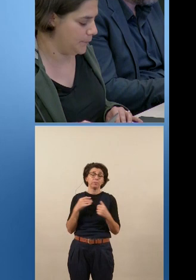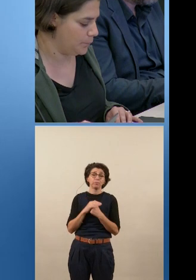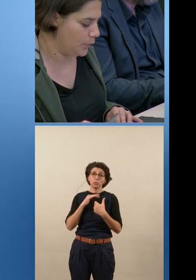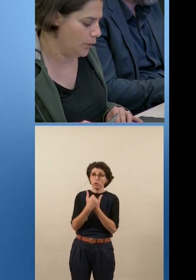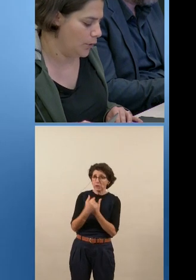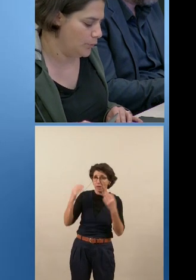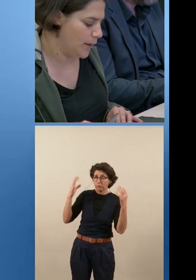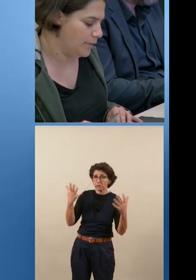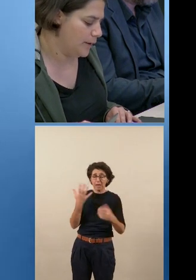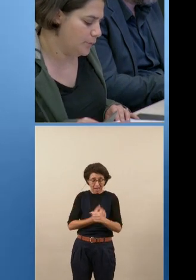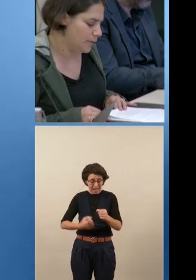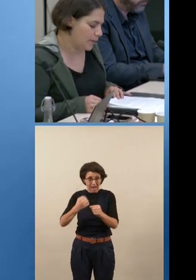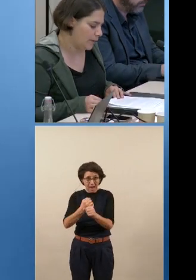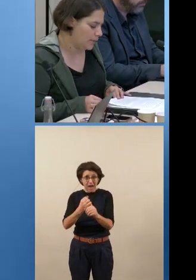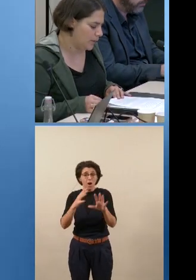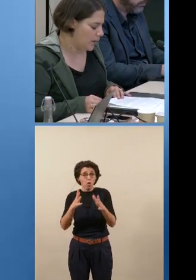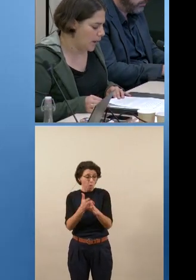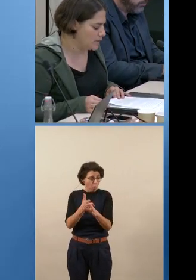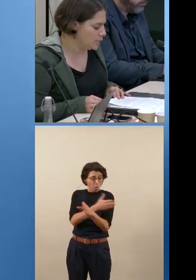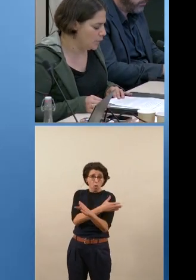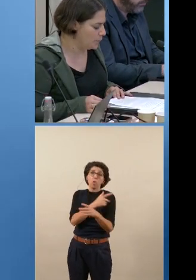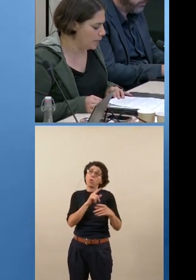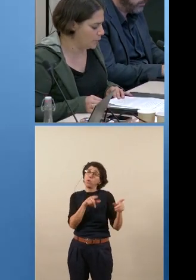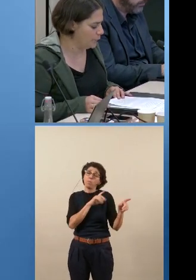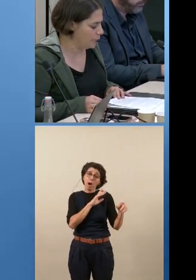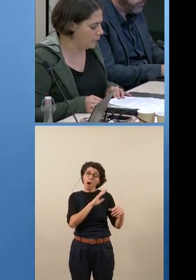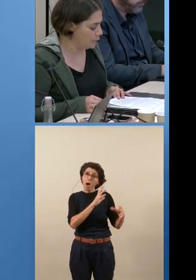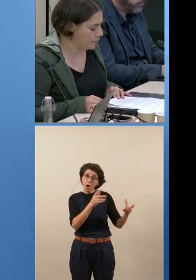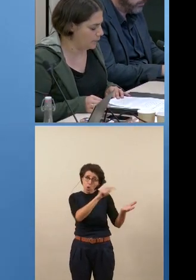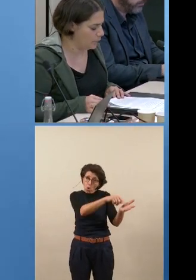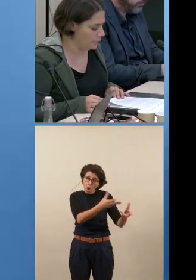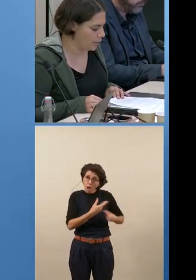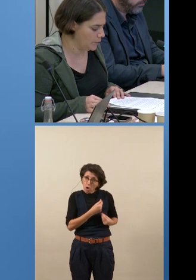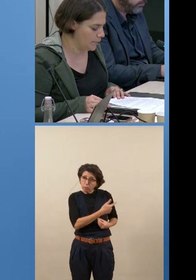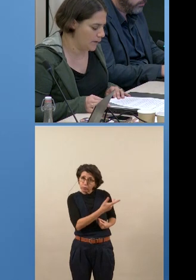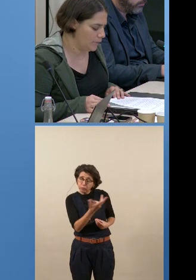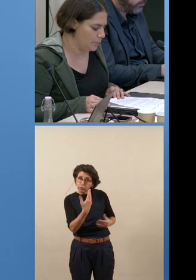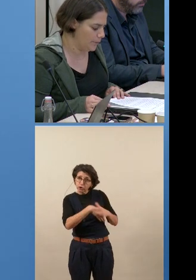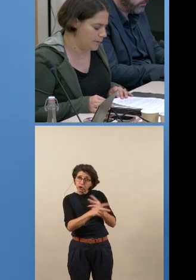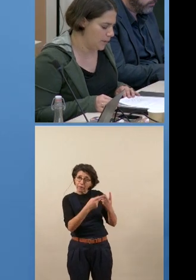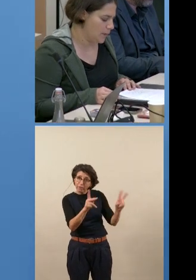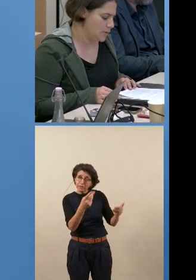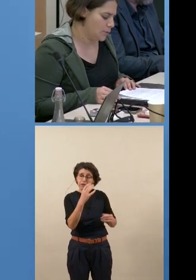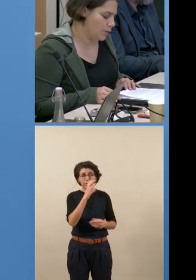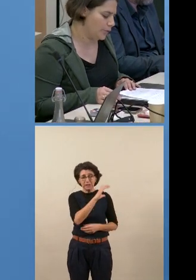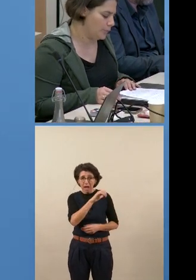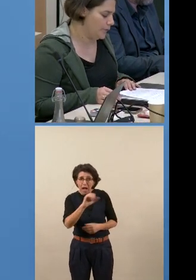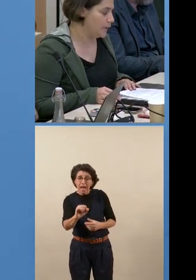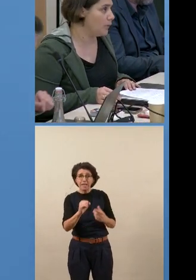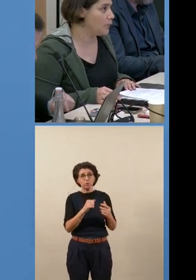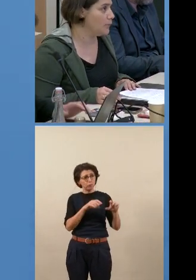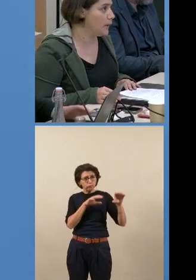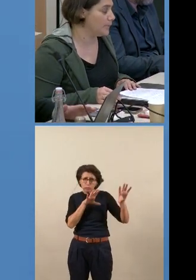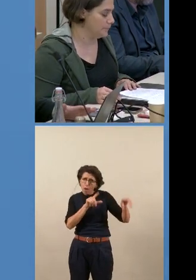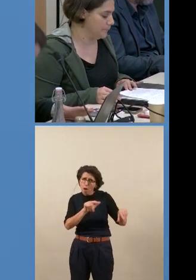et équipement de la ville et du CCAS assurant une présence une présence forte des services publics sur l'ensemble du